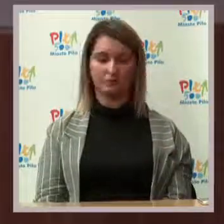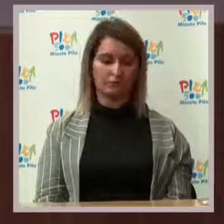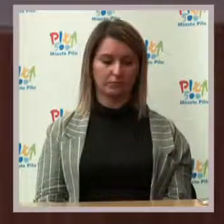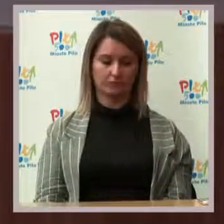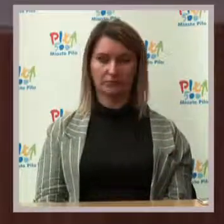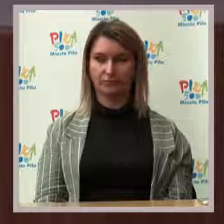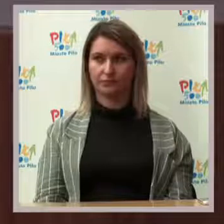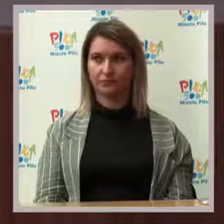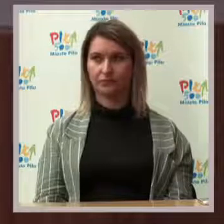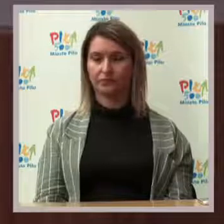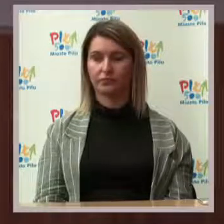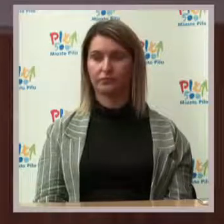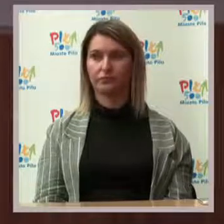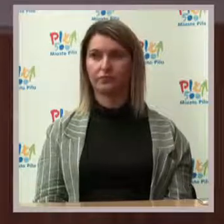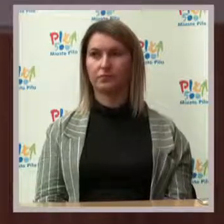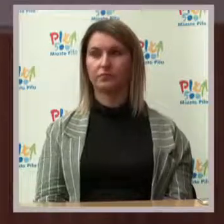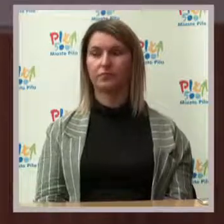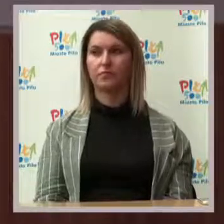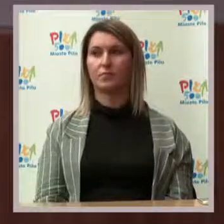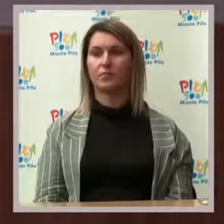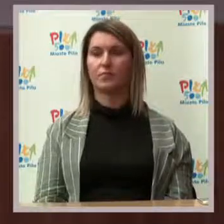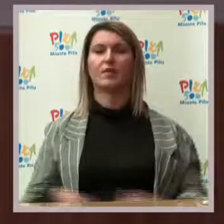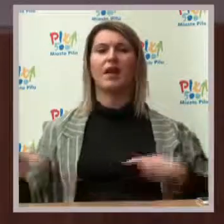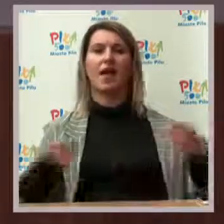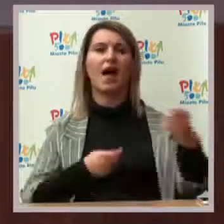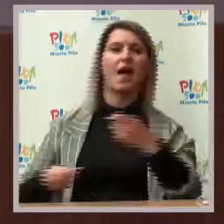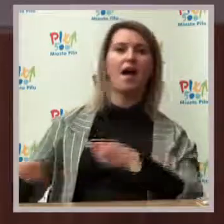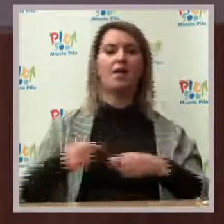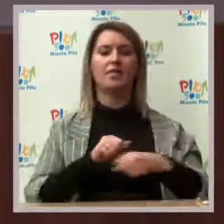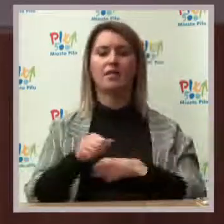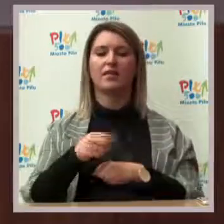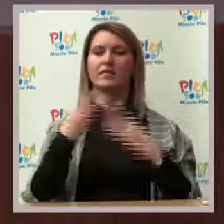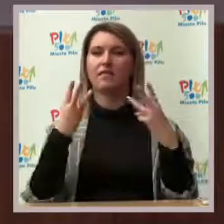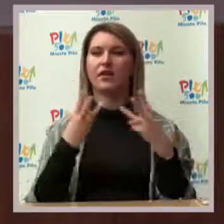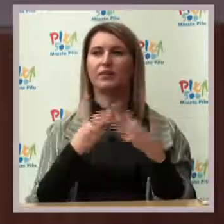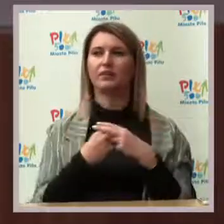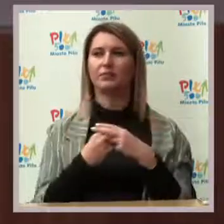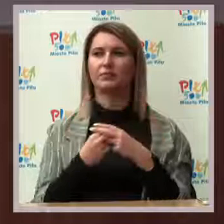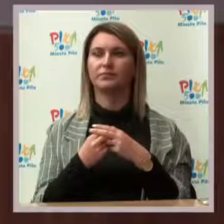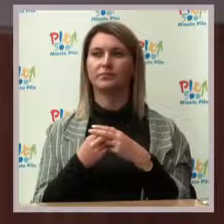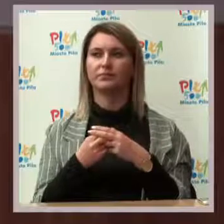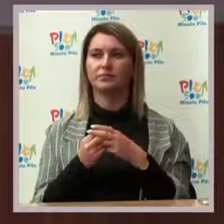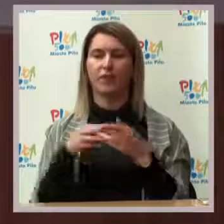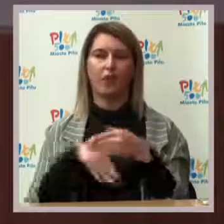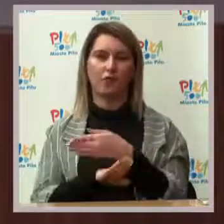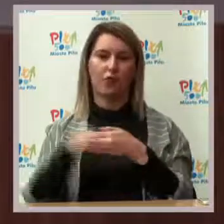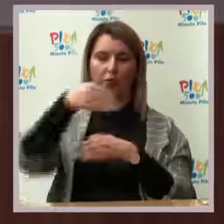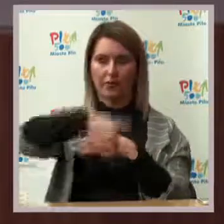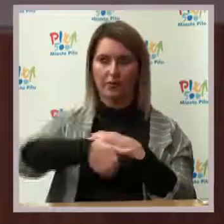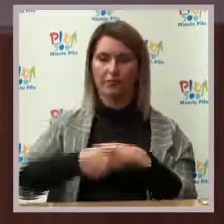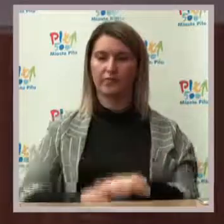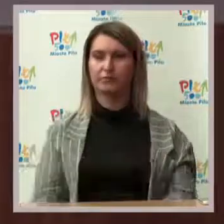przecież ten handel na linii wschód-zachód jest równie silny, równie ważny jak ten w